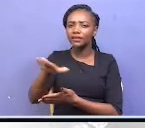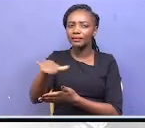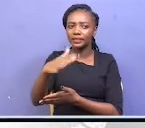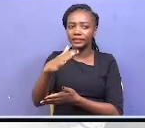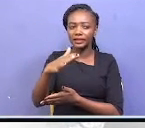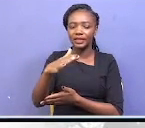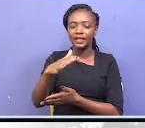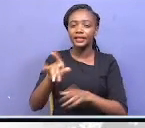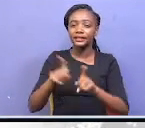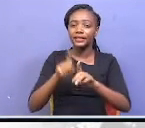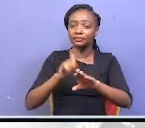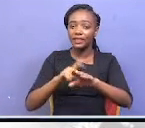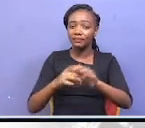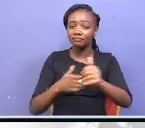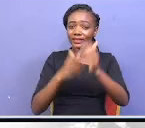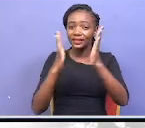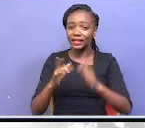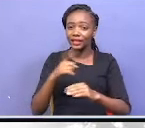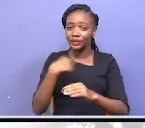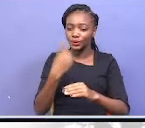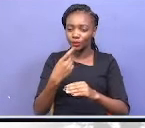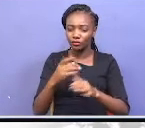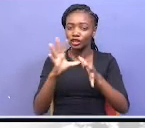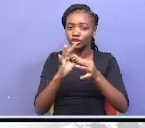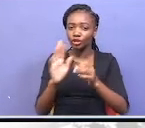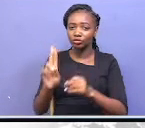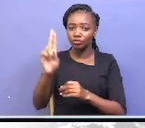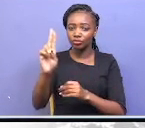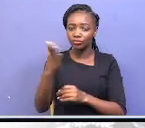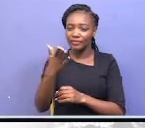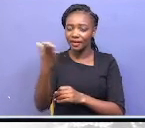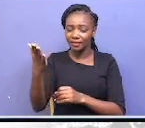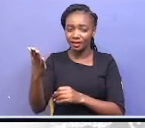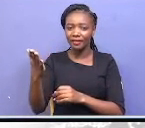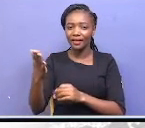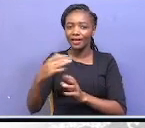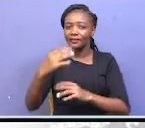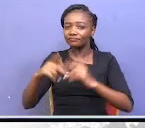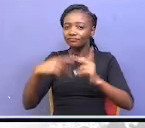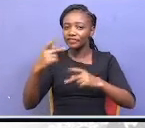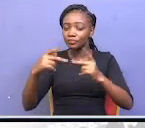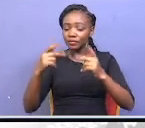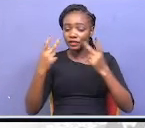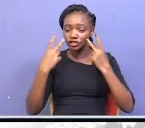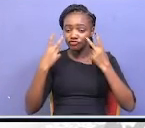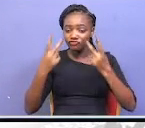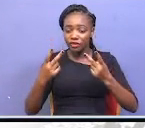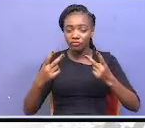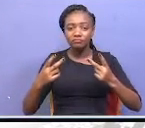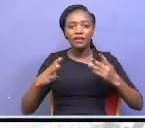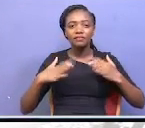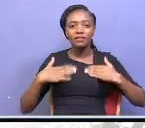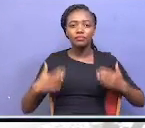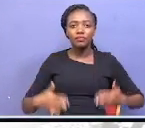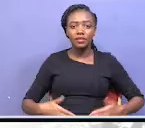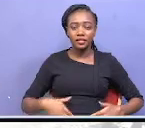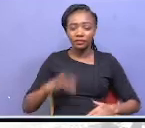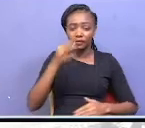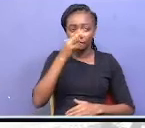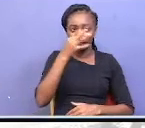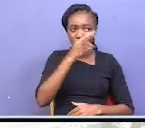taifa. Viongozi waliojumuika naye Rais Uhuru Kenyatta katika shughuli ya kutazama mwili wake hayati mzee